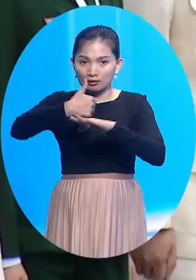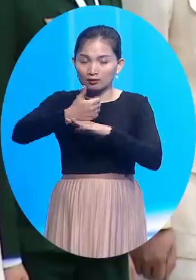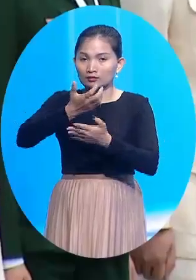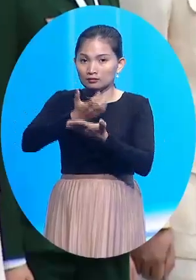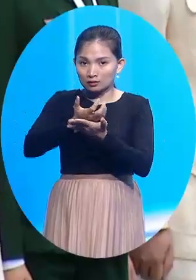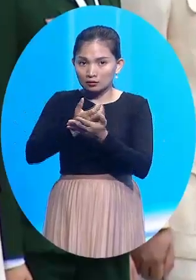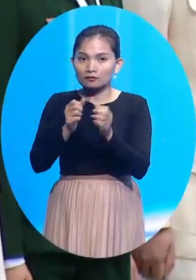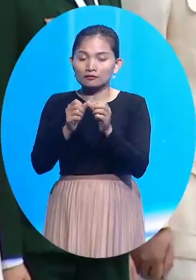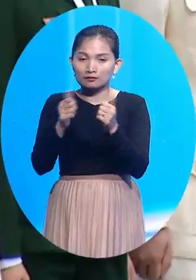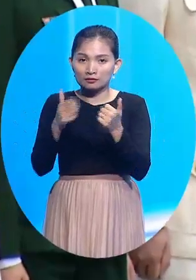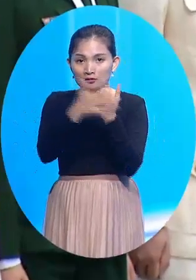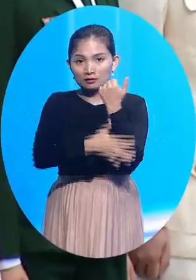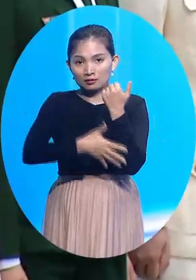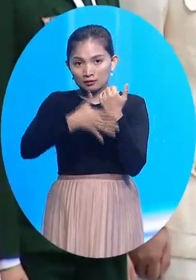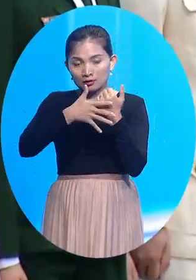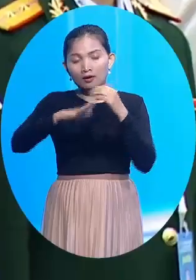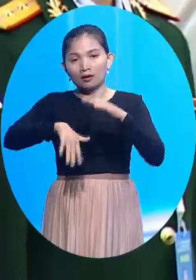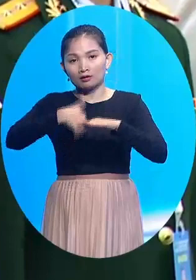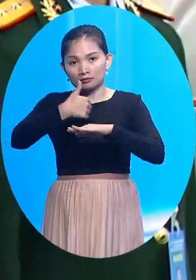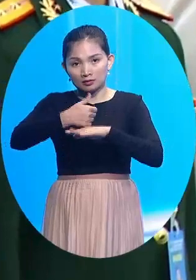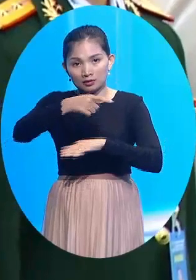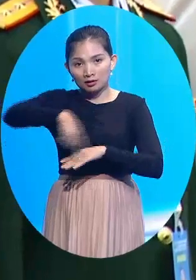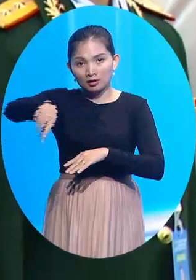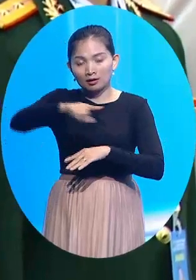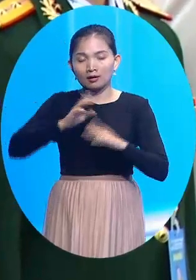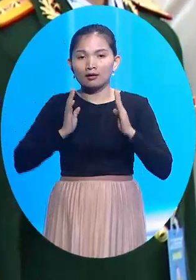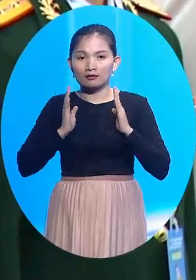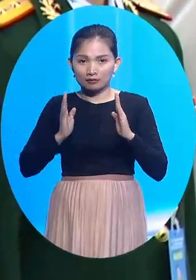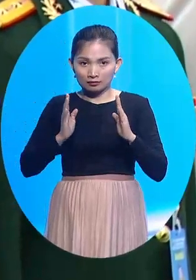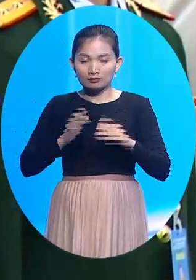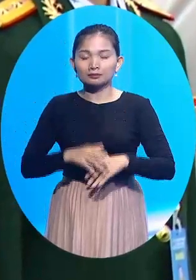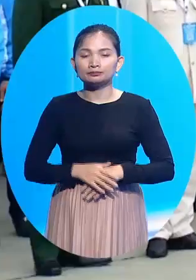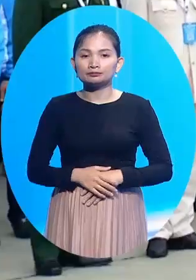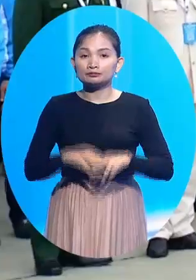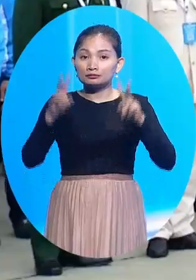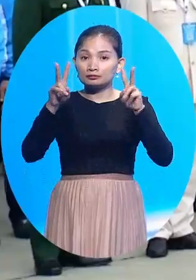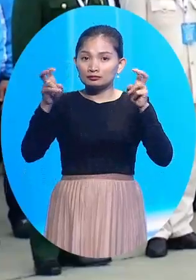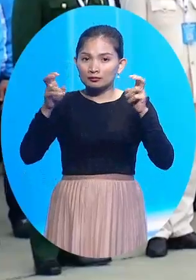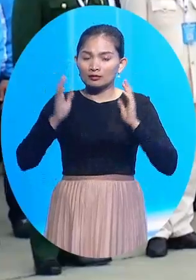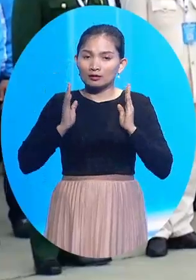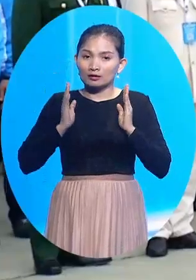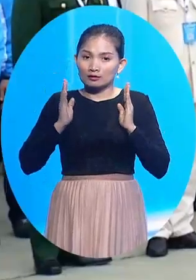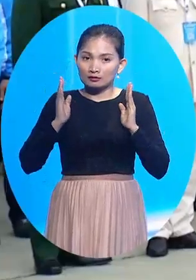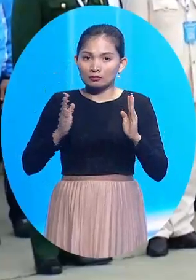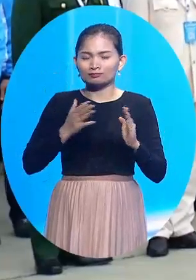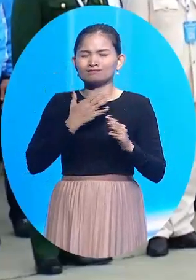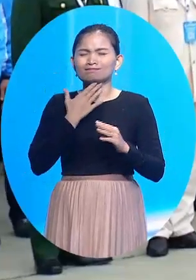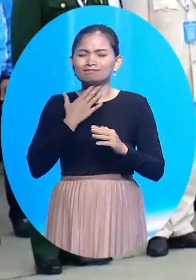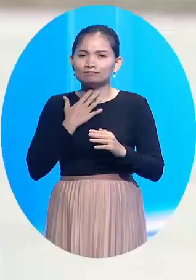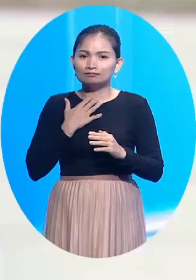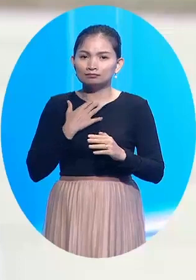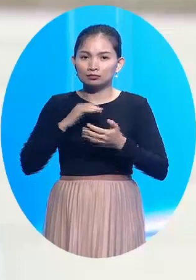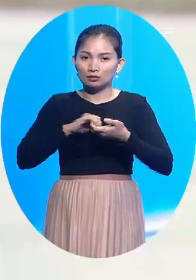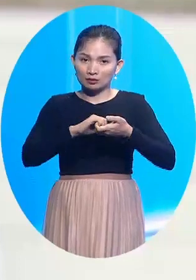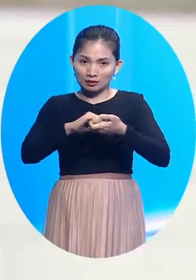bình yên của Tổ quốc, hạnh phúc của nhân dân. Với khẩu hiệu hành động, khát vọng, đoàn kết, bản lĩnh, tiên phong, sáng tạo, đại hội sẽ